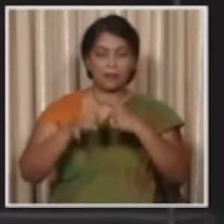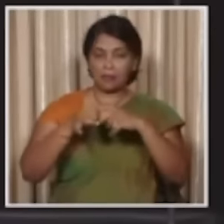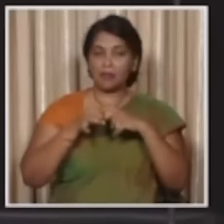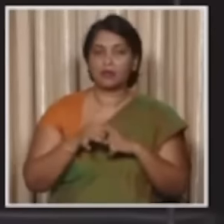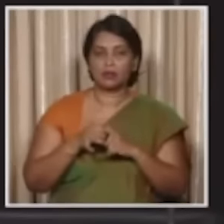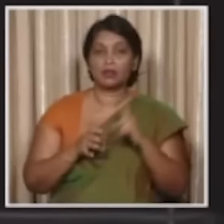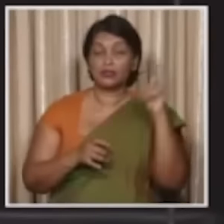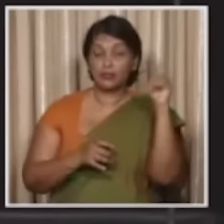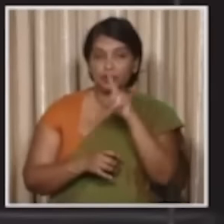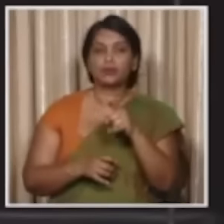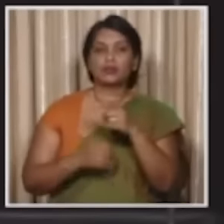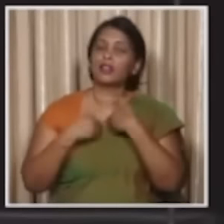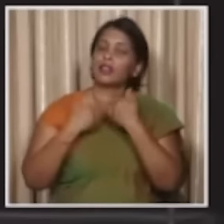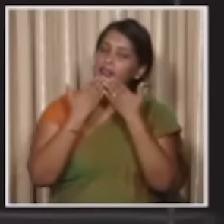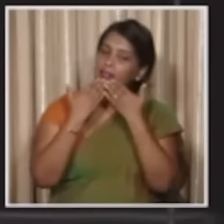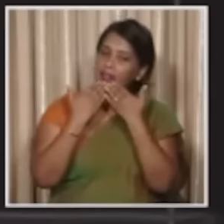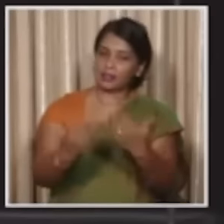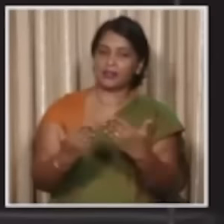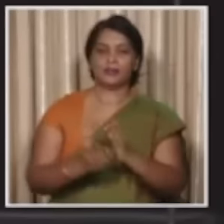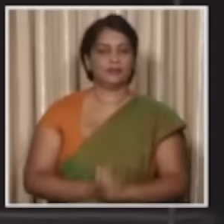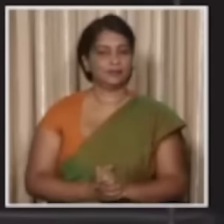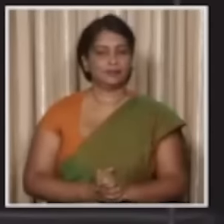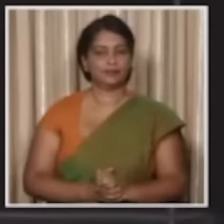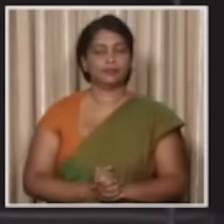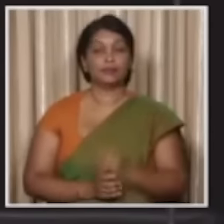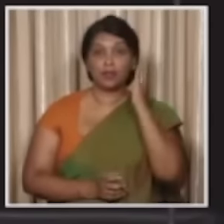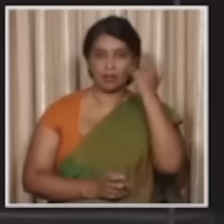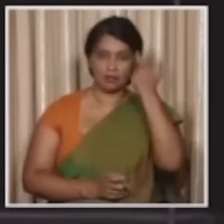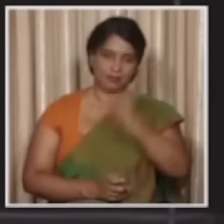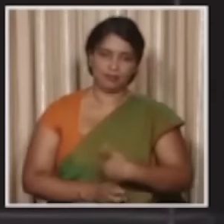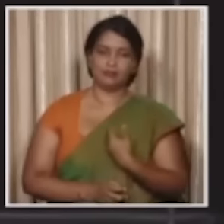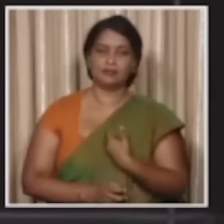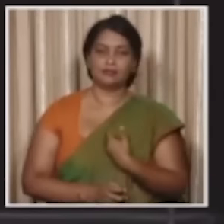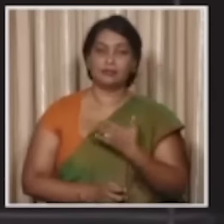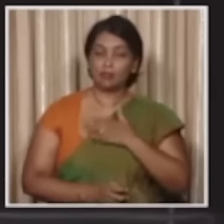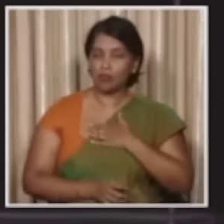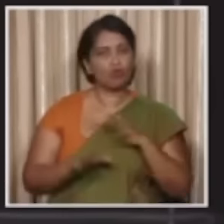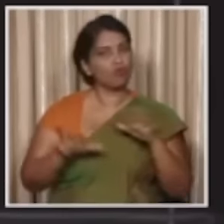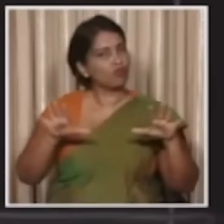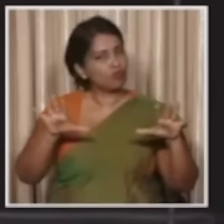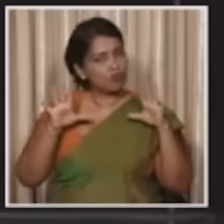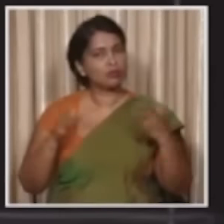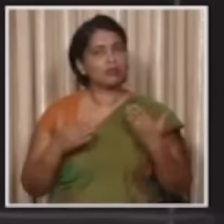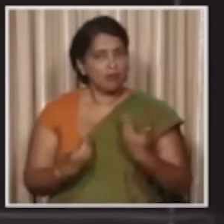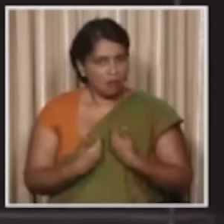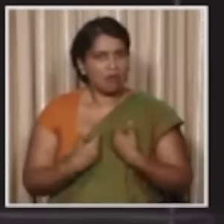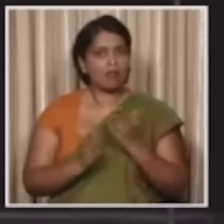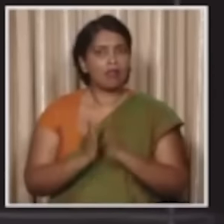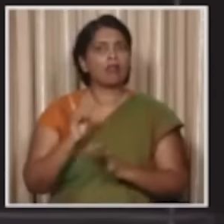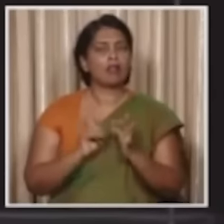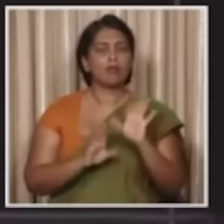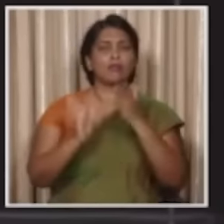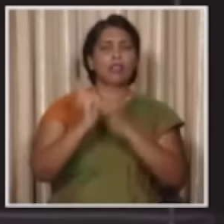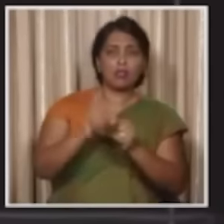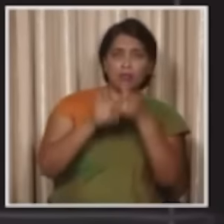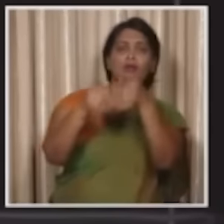ප්‍රශ්නෙට ඉස්සෙල්ලම මම ඔබතුමාට ස්තුතිවන්ත වෙනවා. ඒ කාන්තාවක් හැටියට මට පුදුම හිතුන ඇත්තර මමද මේ ඇමතිකම දරන්න ඕනේ